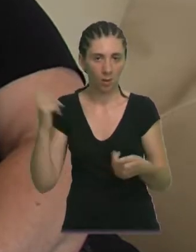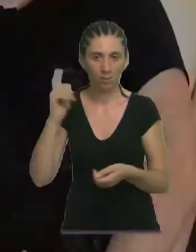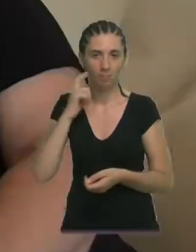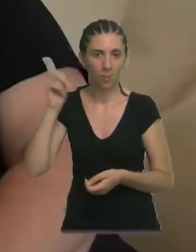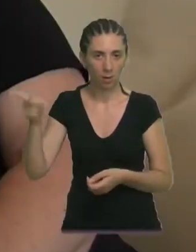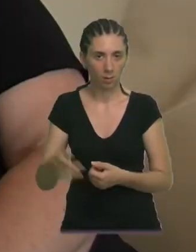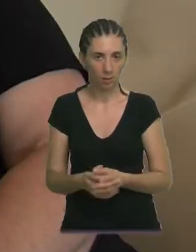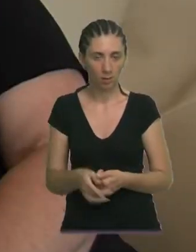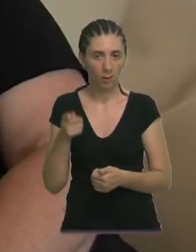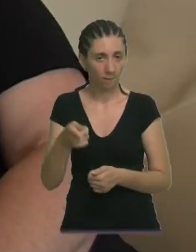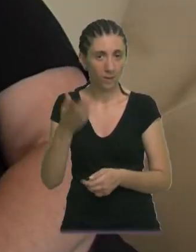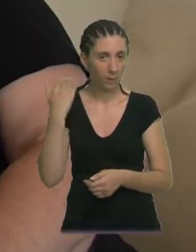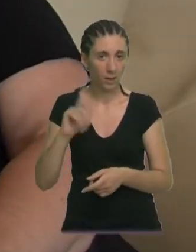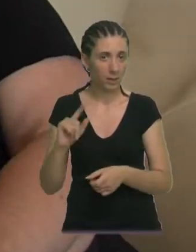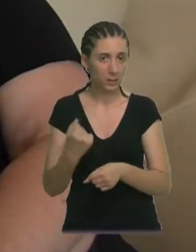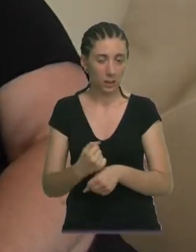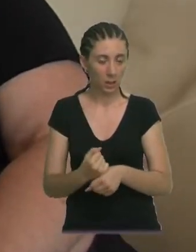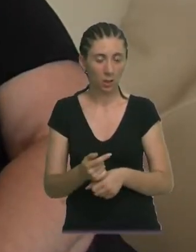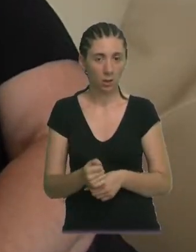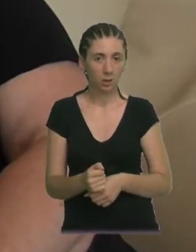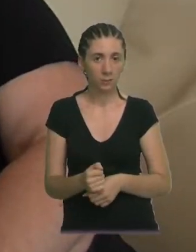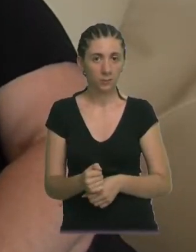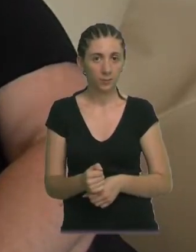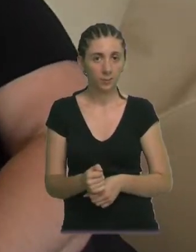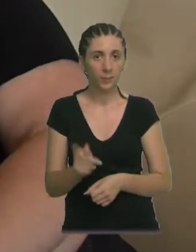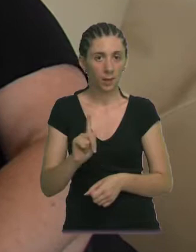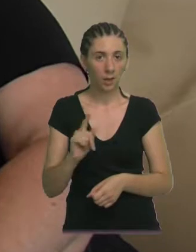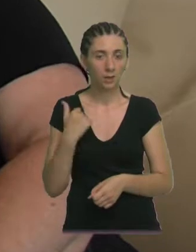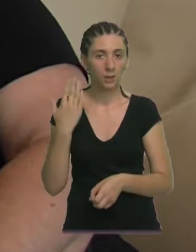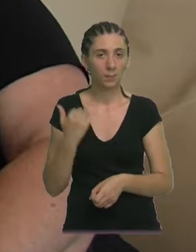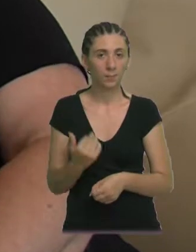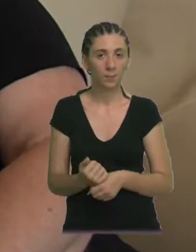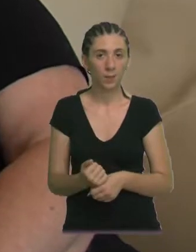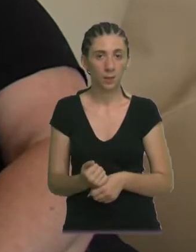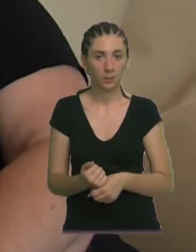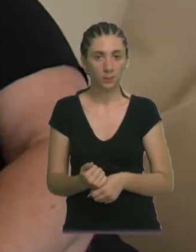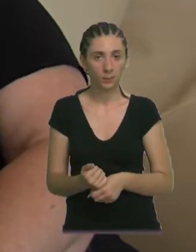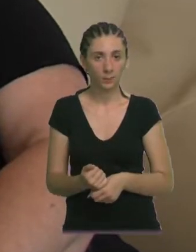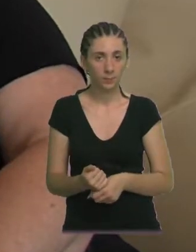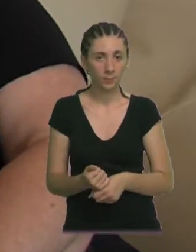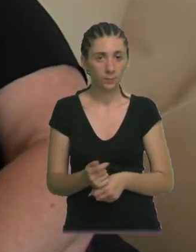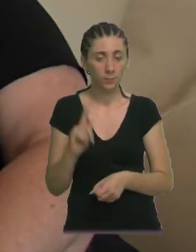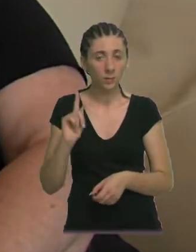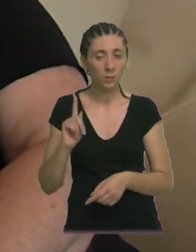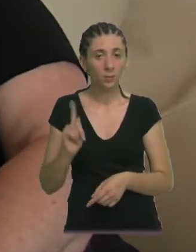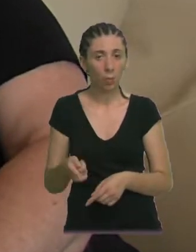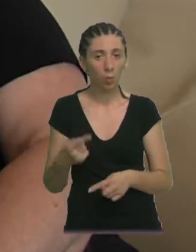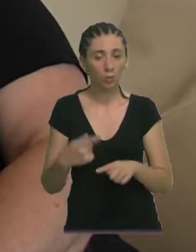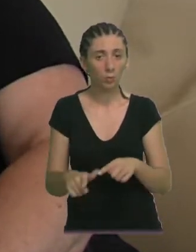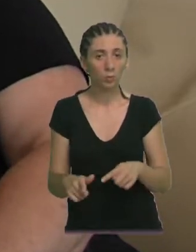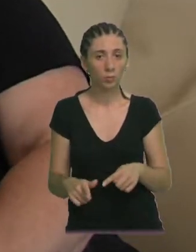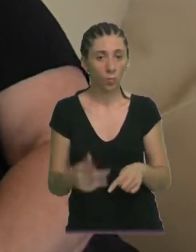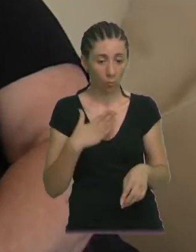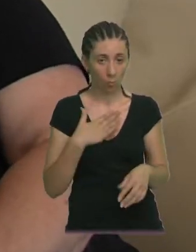Baniji. Vi tada niste radili? Ne, ja sam tad bila, jednostavno morala sam